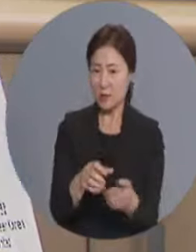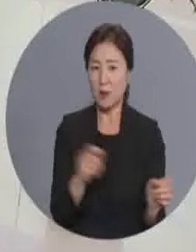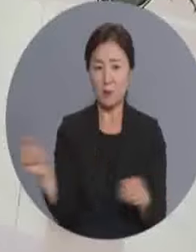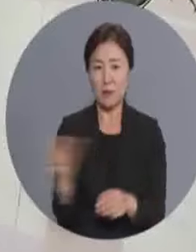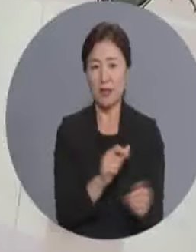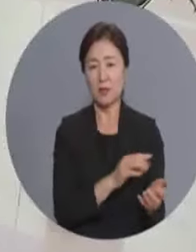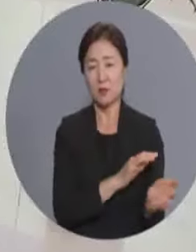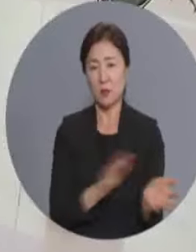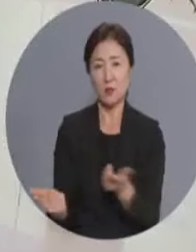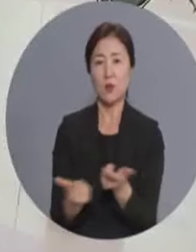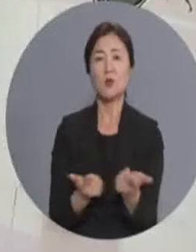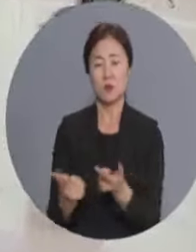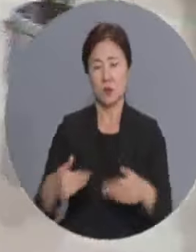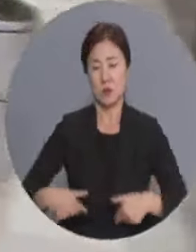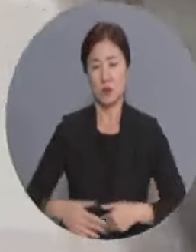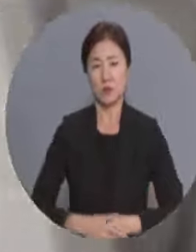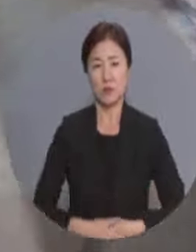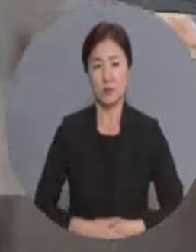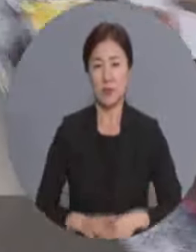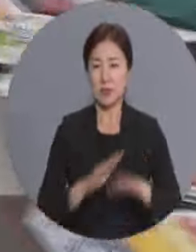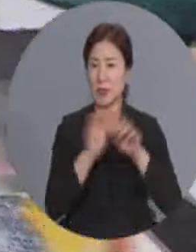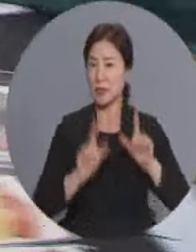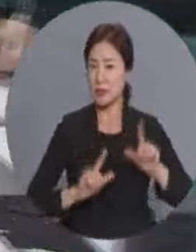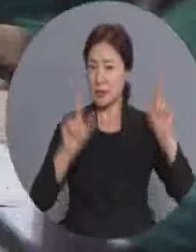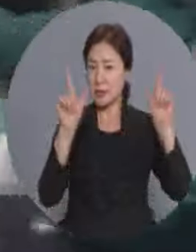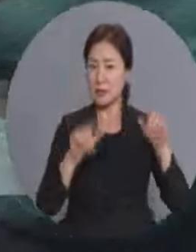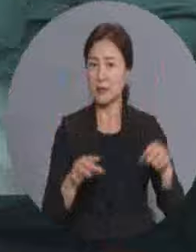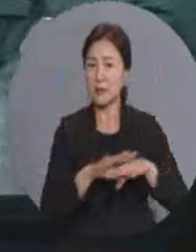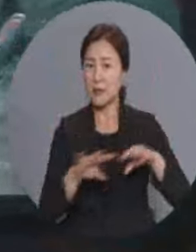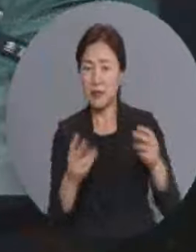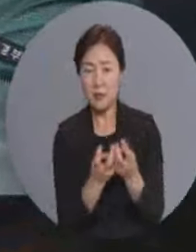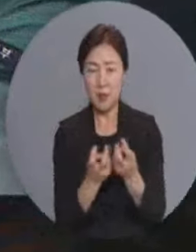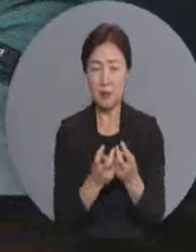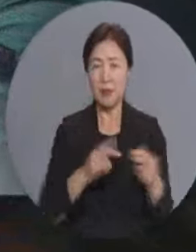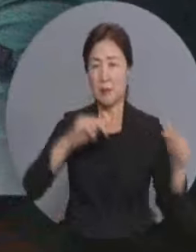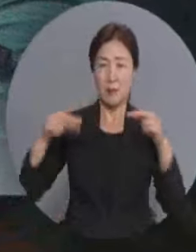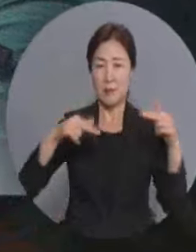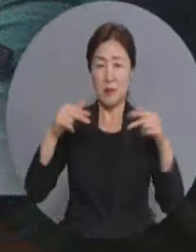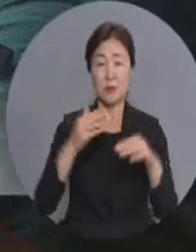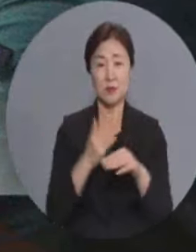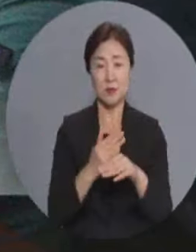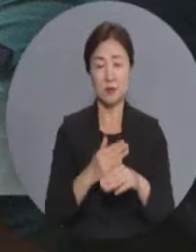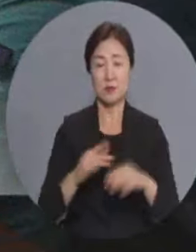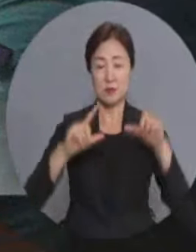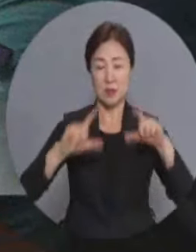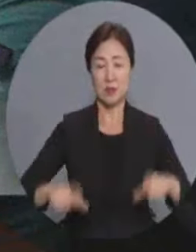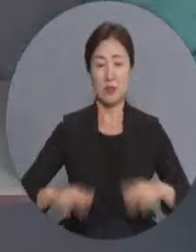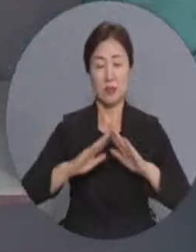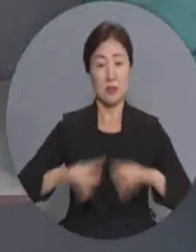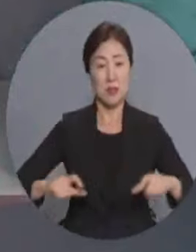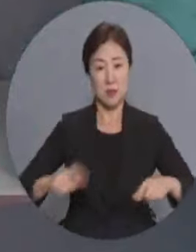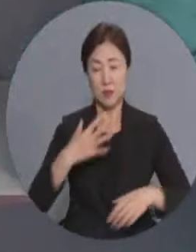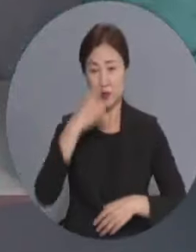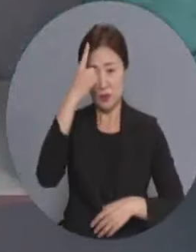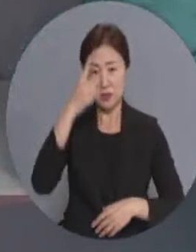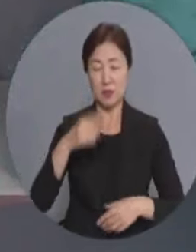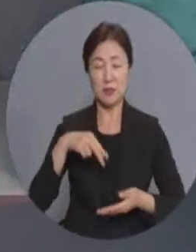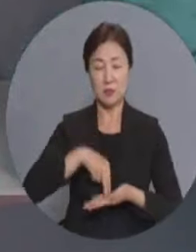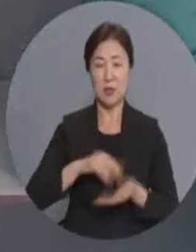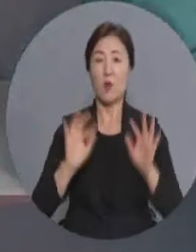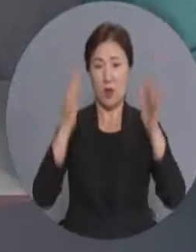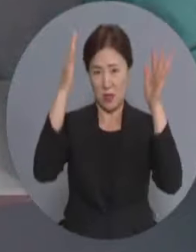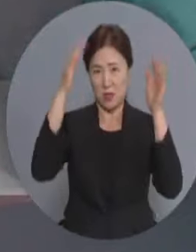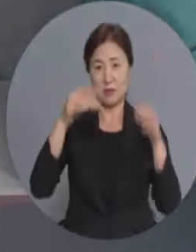문제. 기후 대응댐을 놓고 지자체의 의견도 엇갈리고 있습니다. 전남도와 순천시는 환영의 입장을